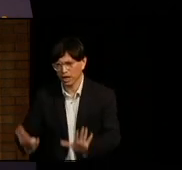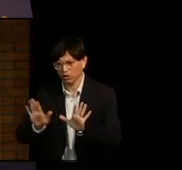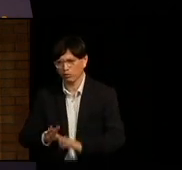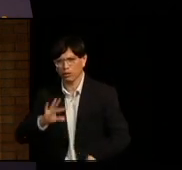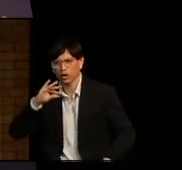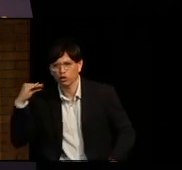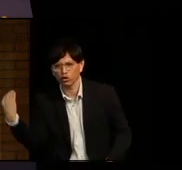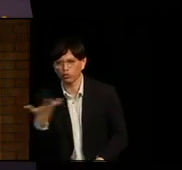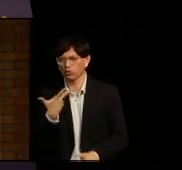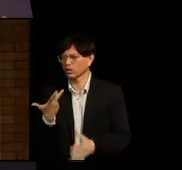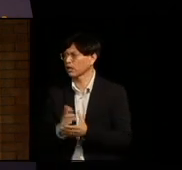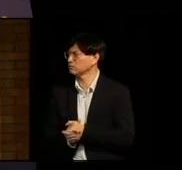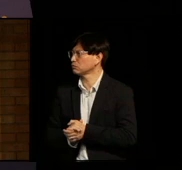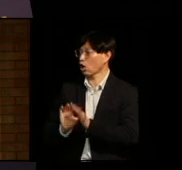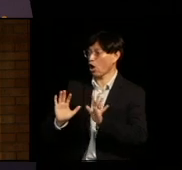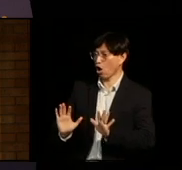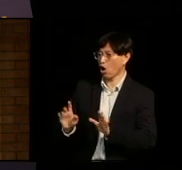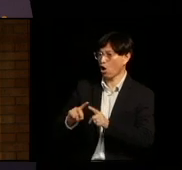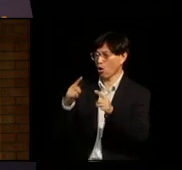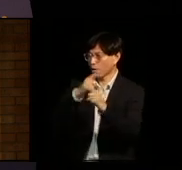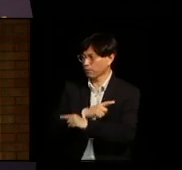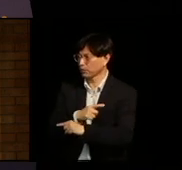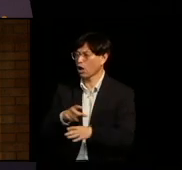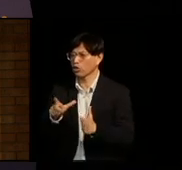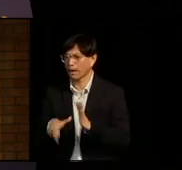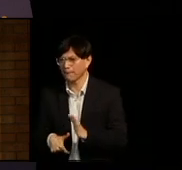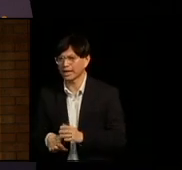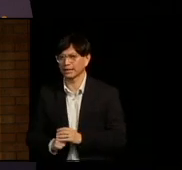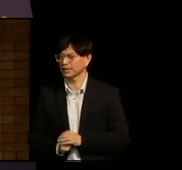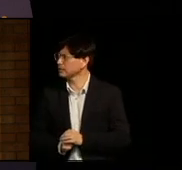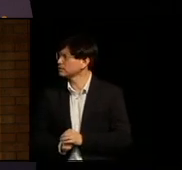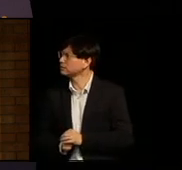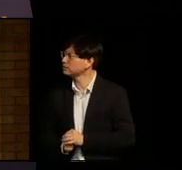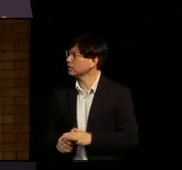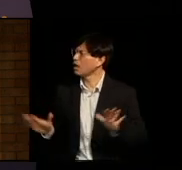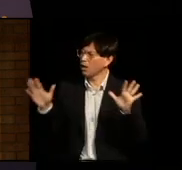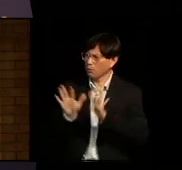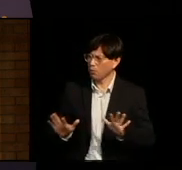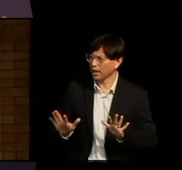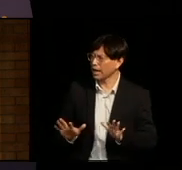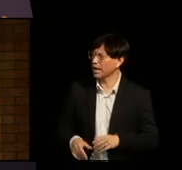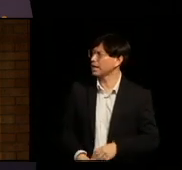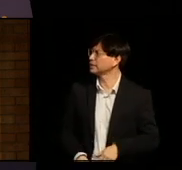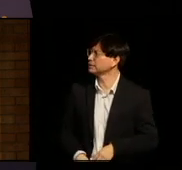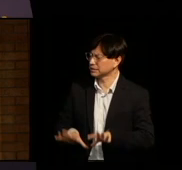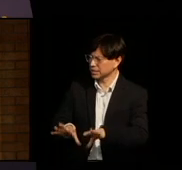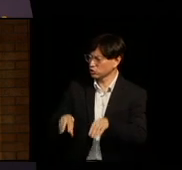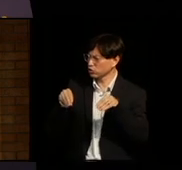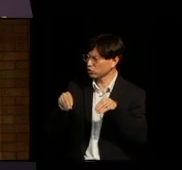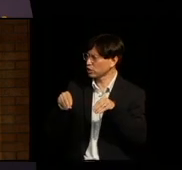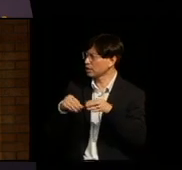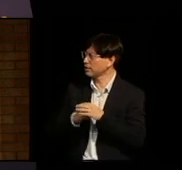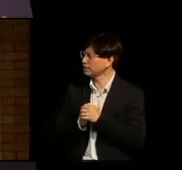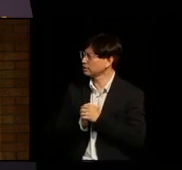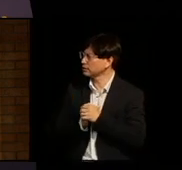tutta oppure come diceva donna Andrea anche solo una parte ma quella parte Magari si sceglie insieme al sacerdote la più gestuale quella